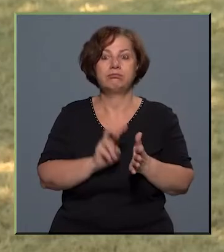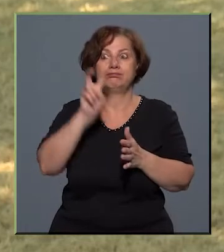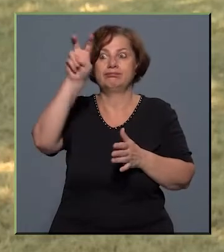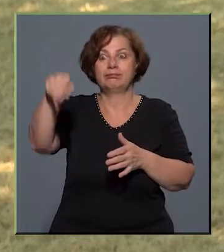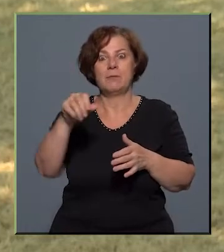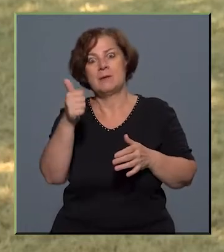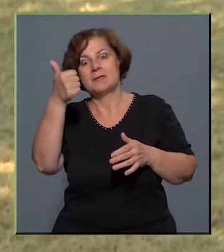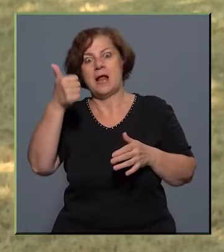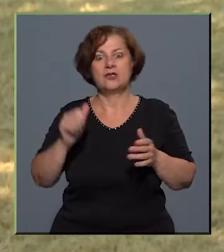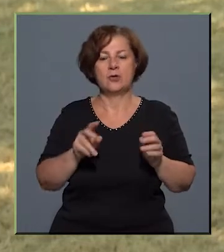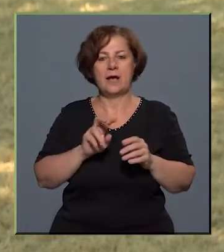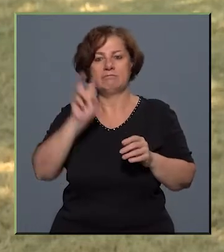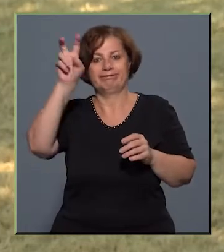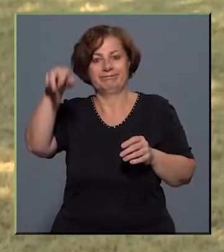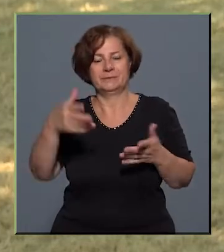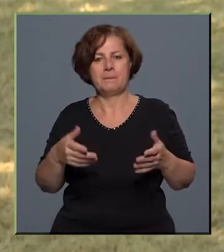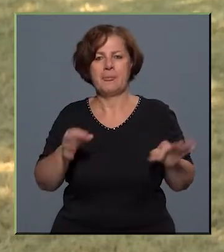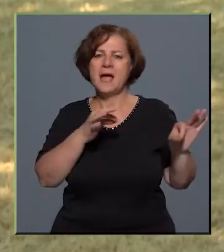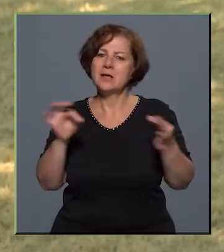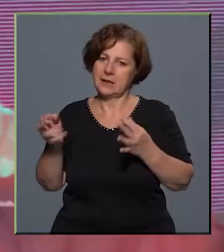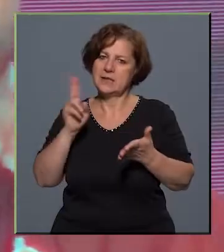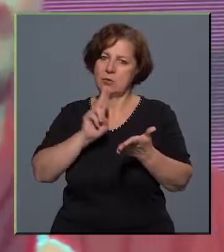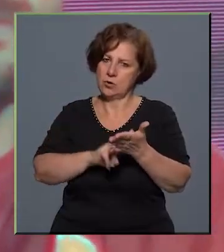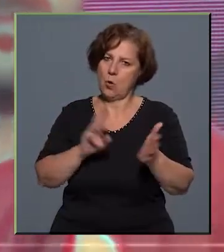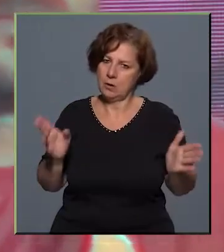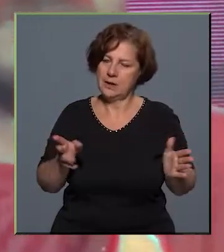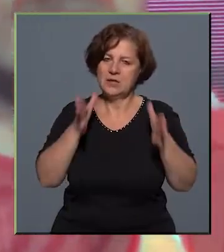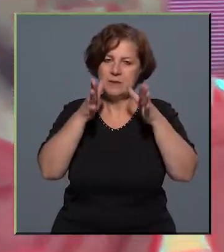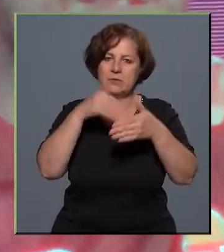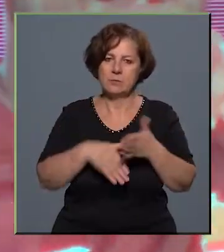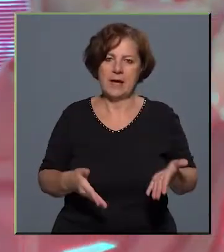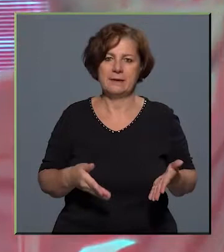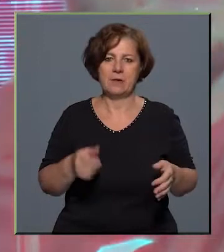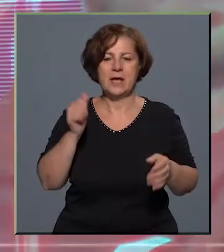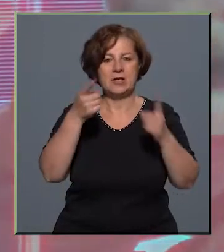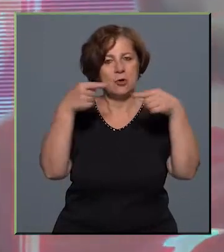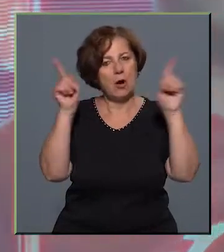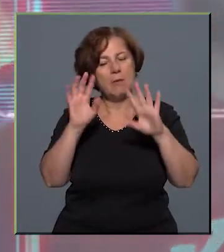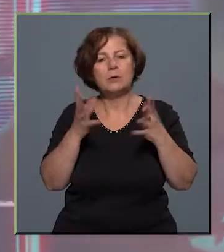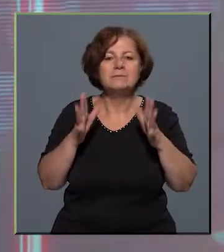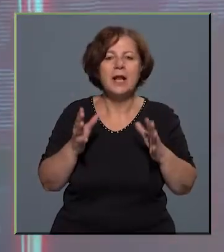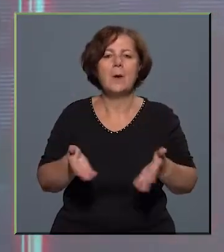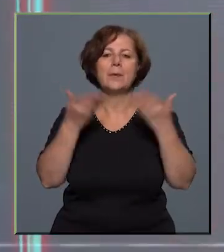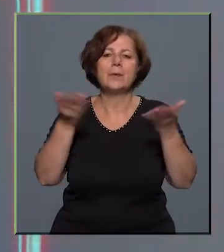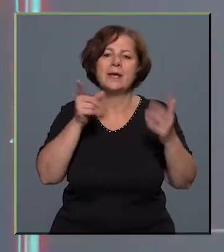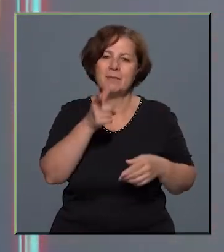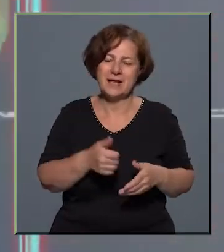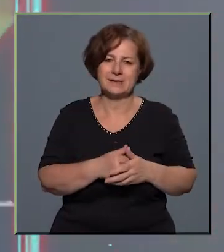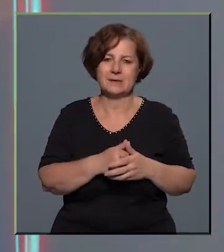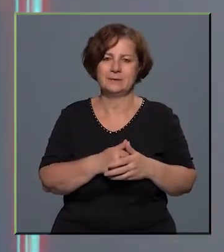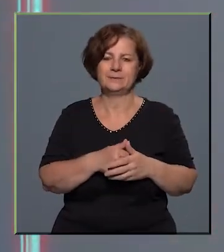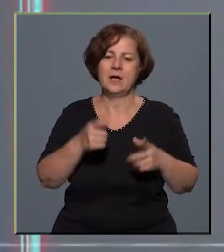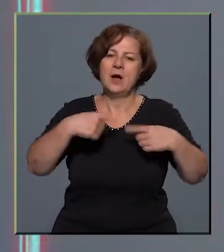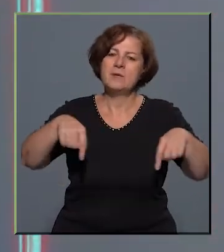ugye majdnem hogy elsőre ugrottunk föl. Ez a rendezőnek a joga, és bízunk abban, hogy így első kalapból talán könnyebb lesz. Ami